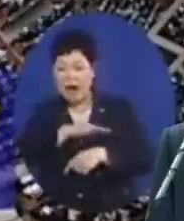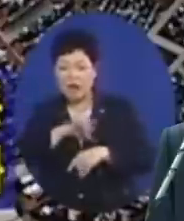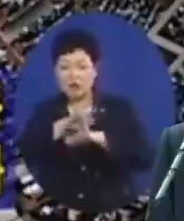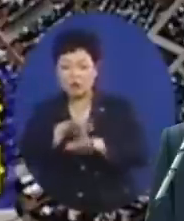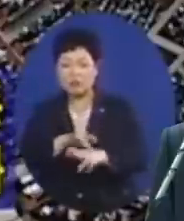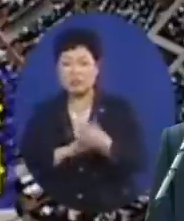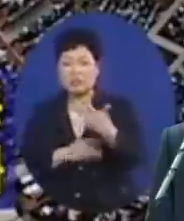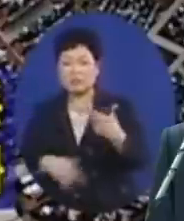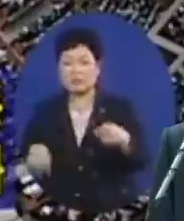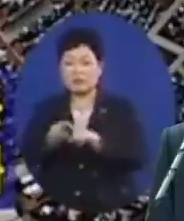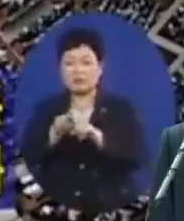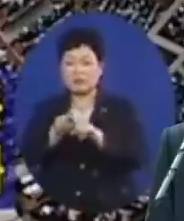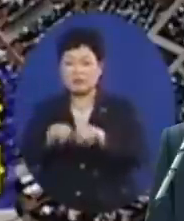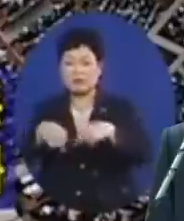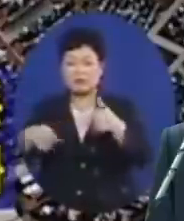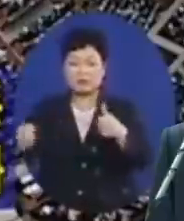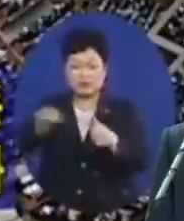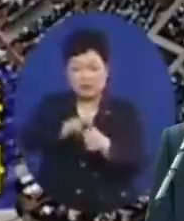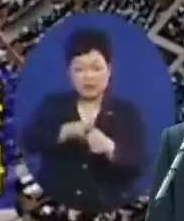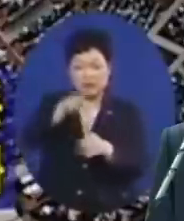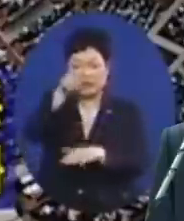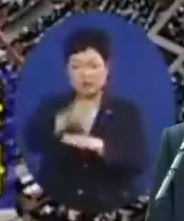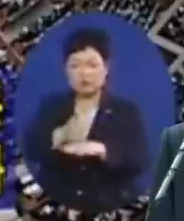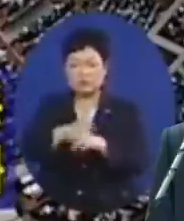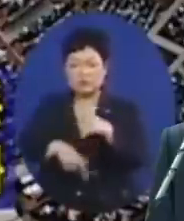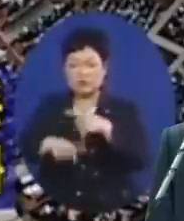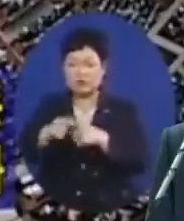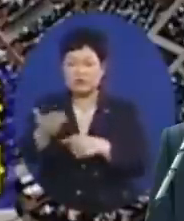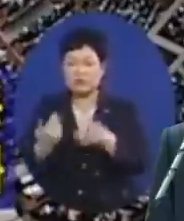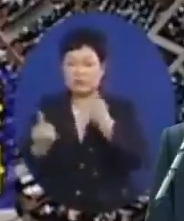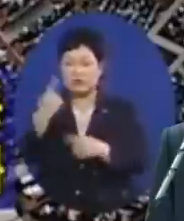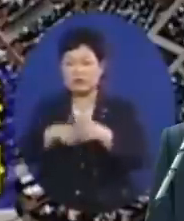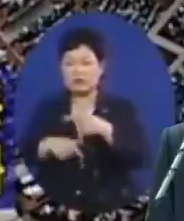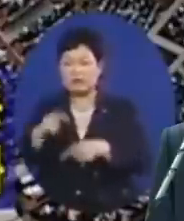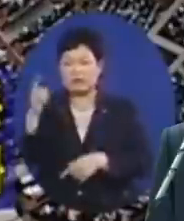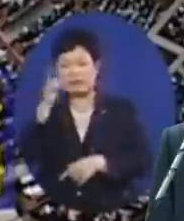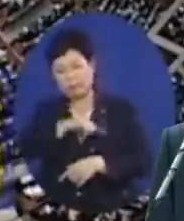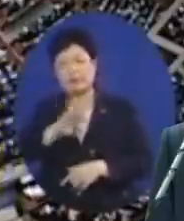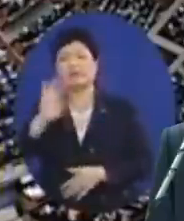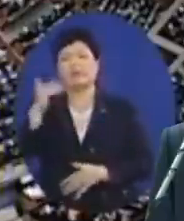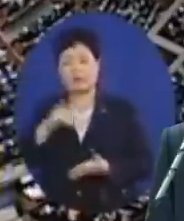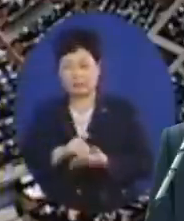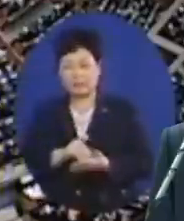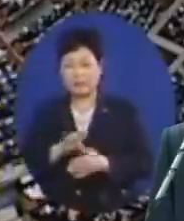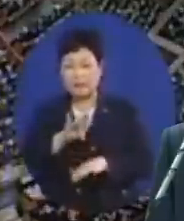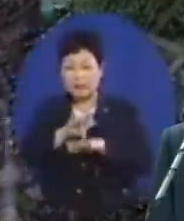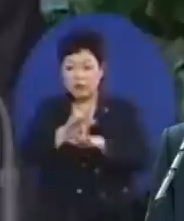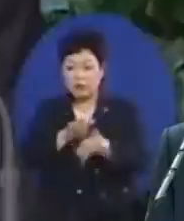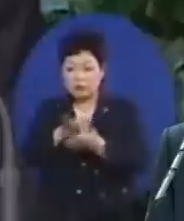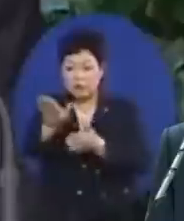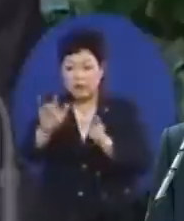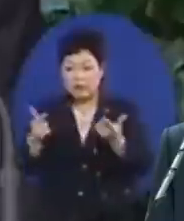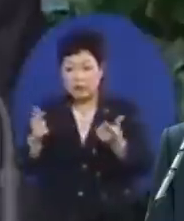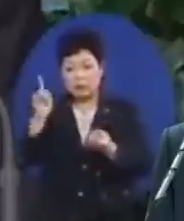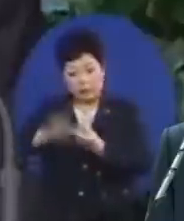데리고 들어가서 그하니 그 사람의 나중 형편이 전보다 더 심하게 되니라. 귀신을 안